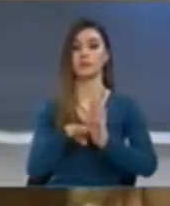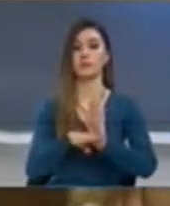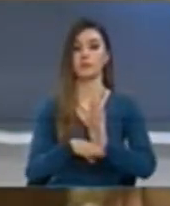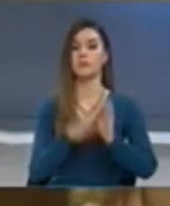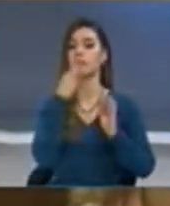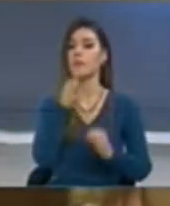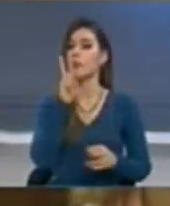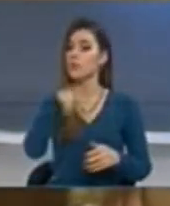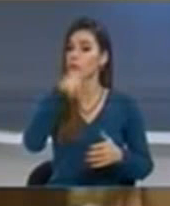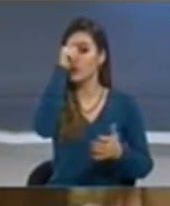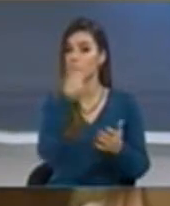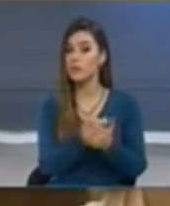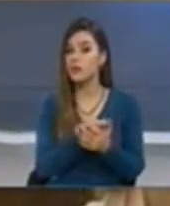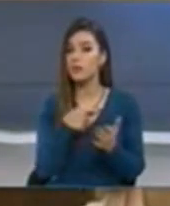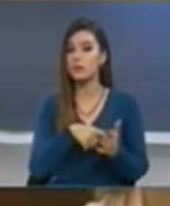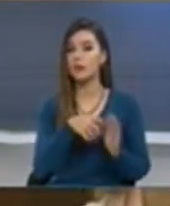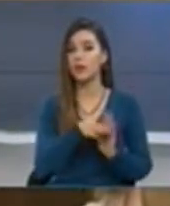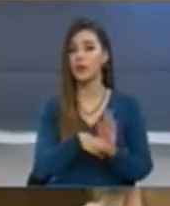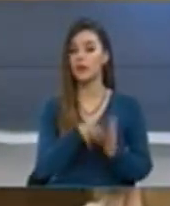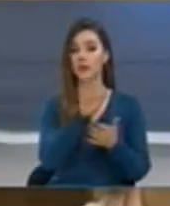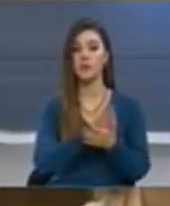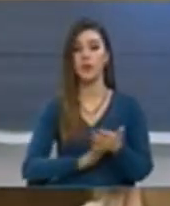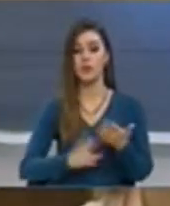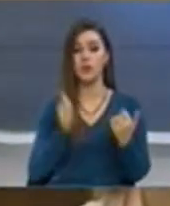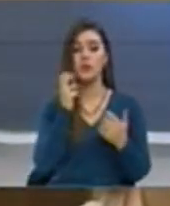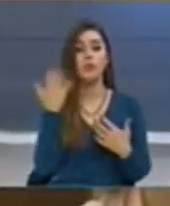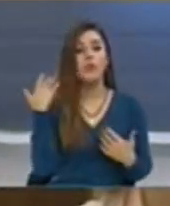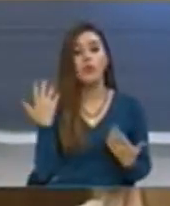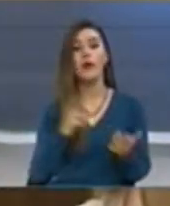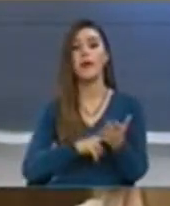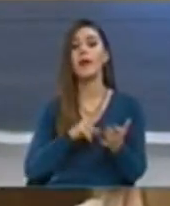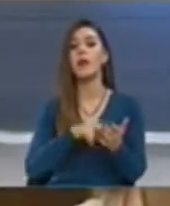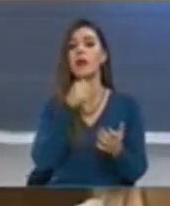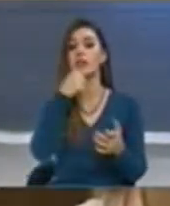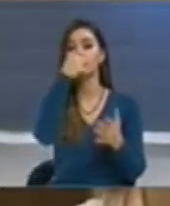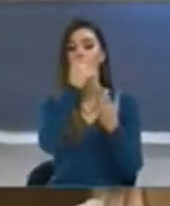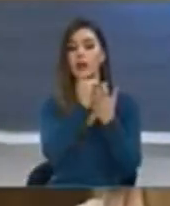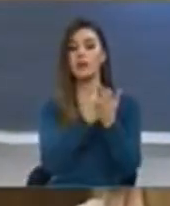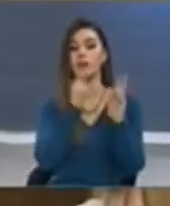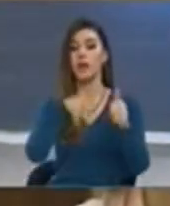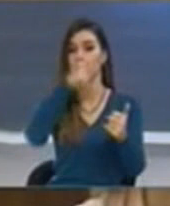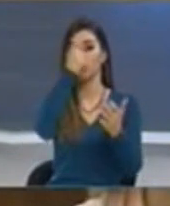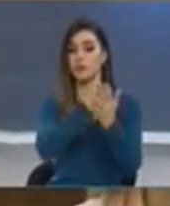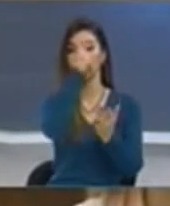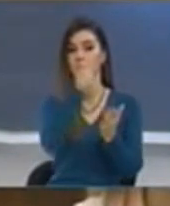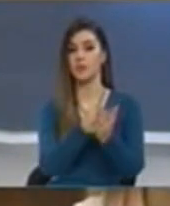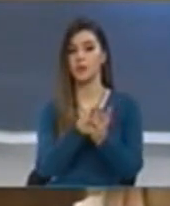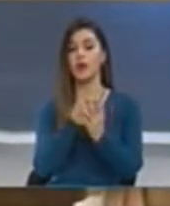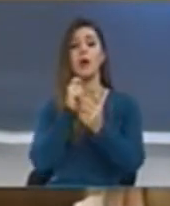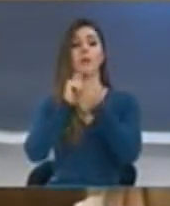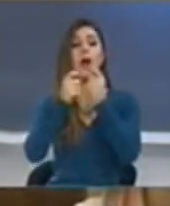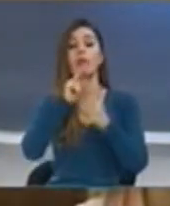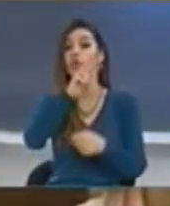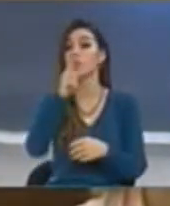sa po zbatohet dhe a ka filluar të zbatohet, cilat nene kanë filluar të zbatohen nga ky ligj dhe a ka ndonjë